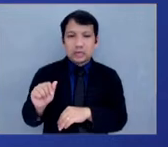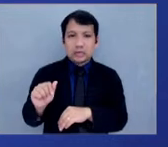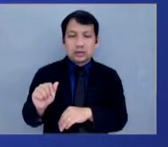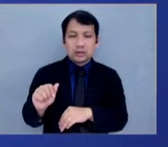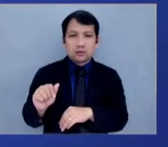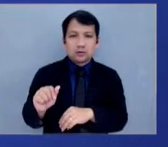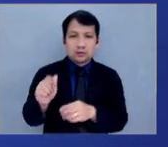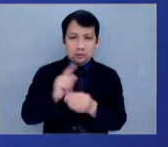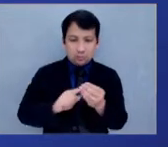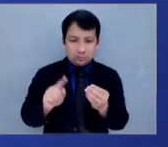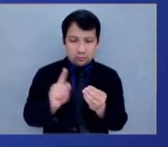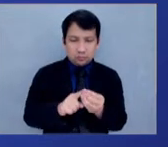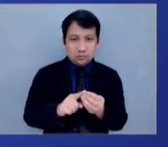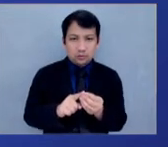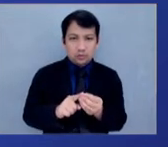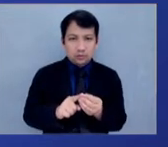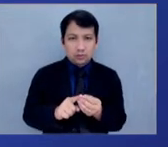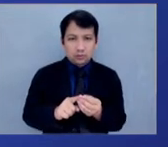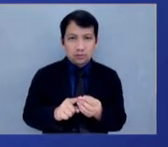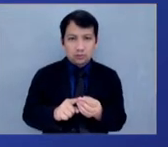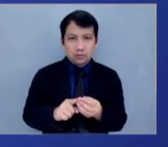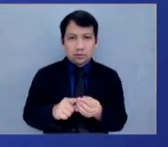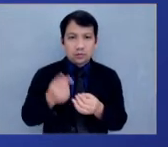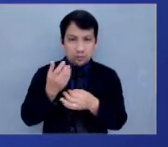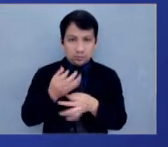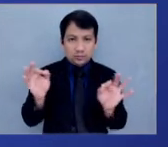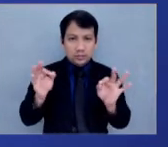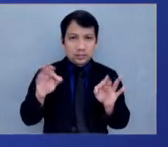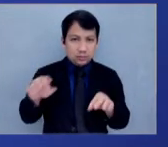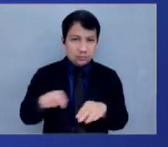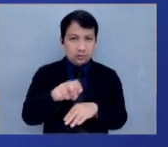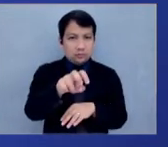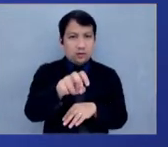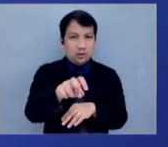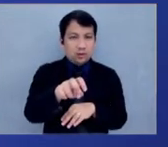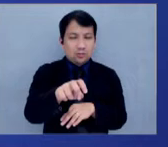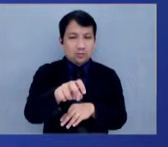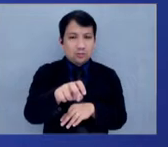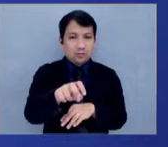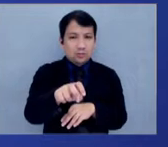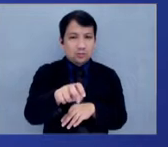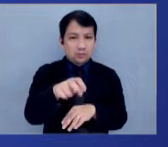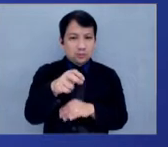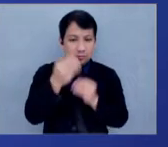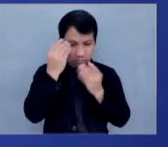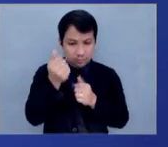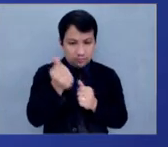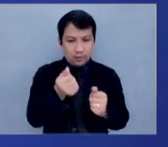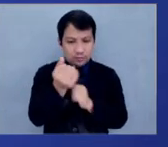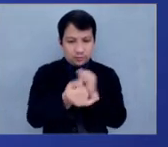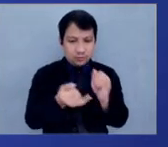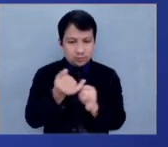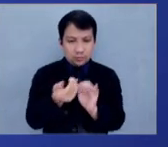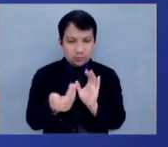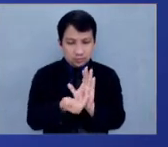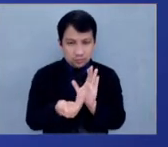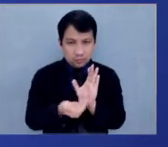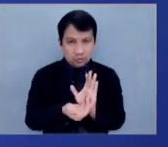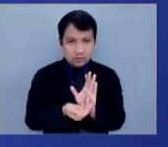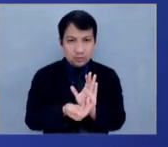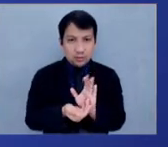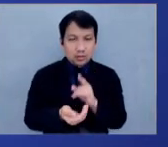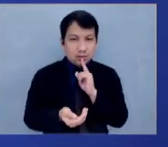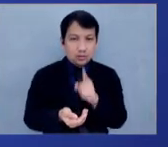about freedom of navigation. It's about adherence to international law. It's about proving the